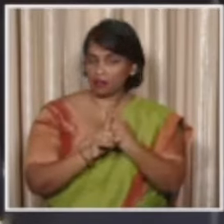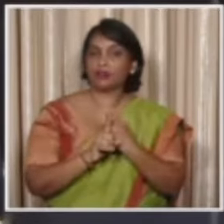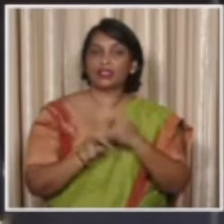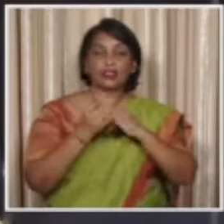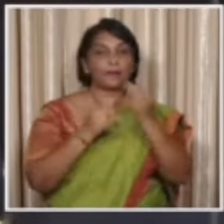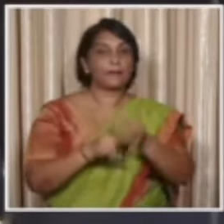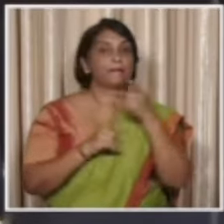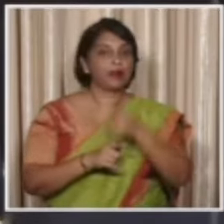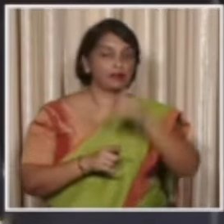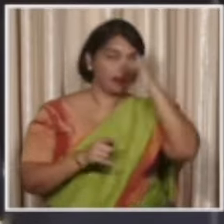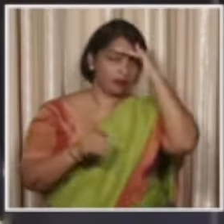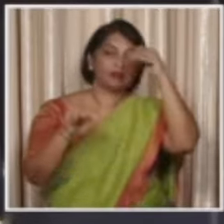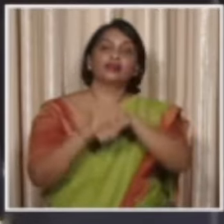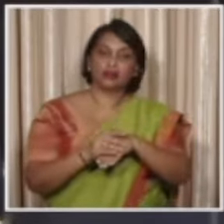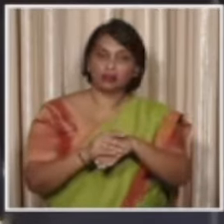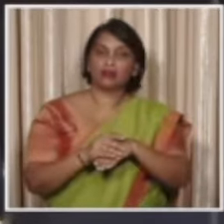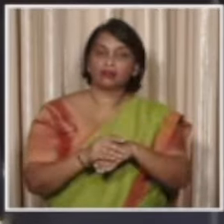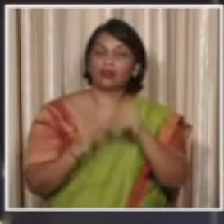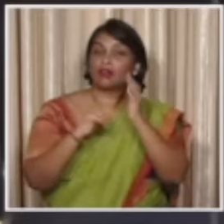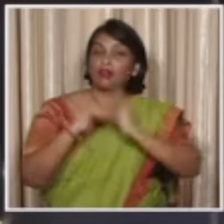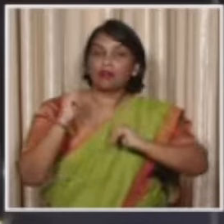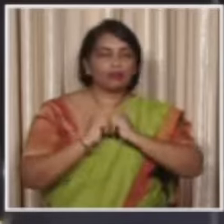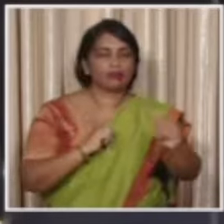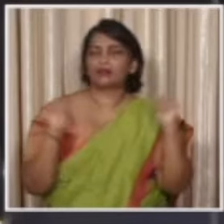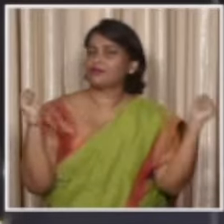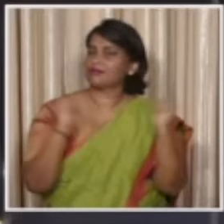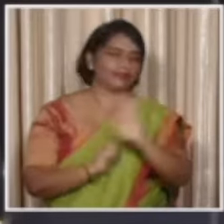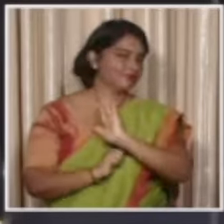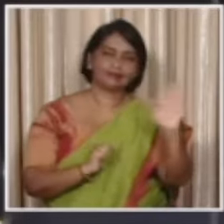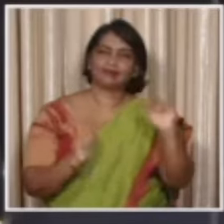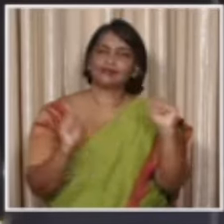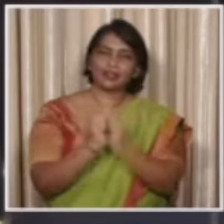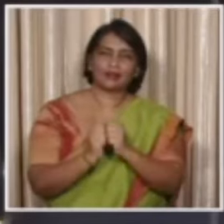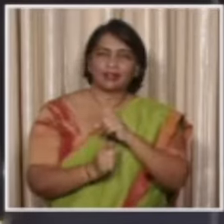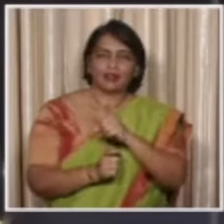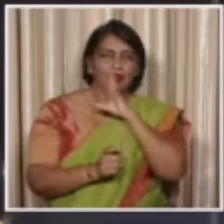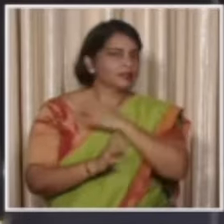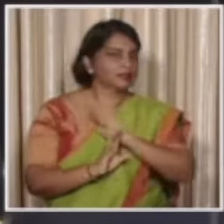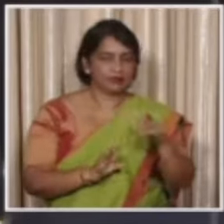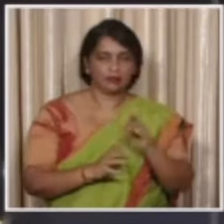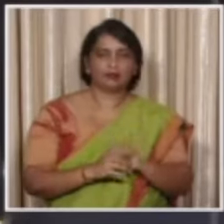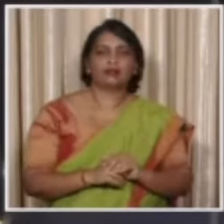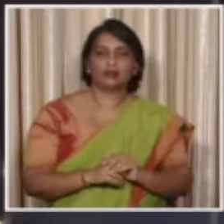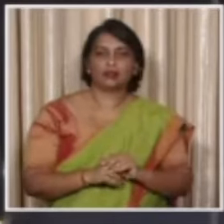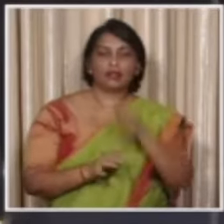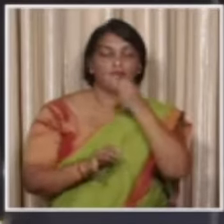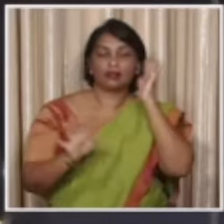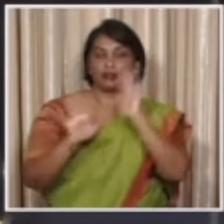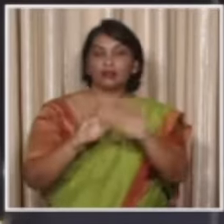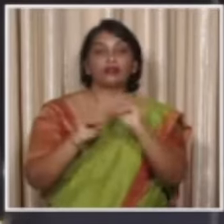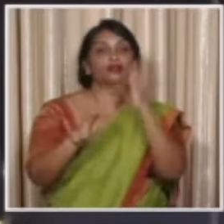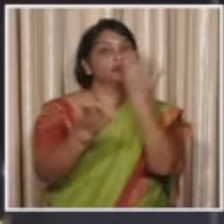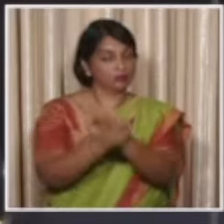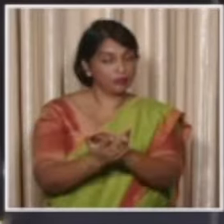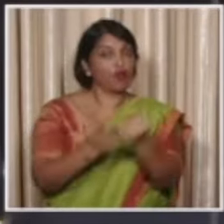සජීව ප්‍රේමදාසගේ නායකත්වයෙන් මේකට ගන්න කිසිම බයක් නැහැ, කිසිම පැකිලීමක් නැහැ කියලා. ට්වීට් එක සභාගත කරනවා